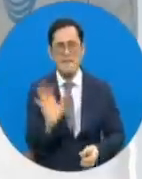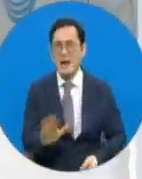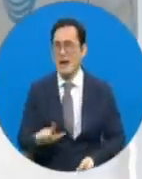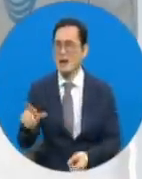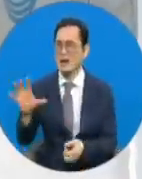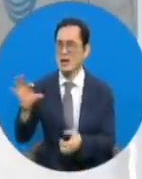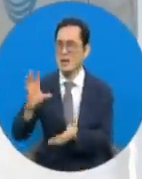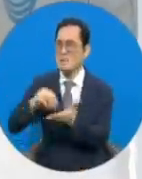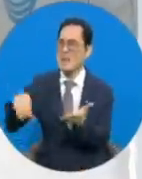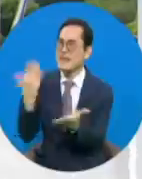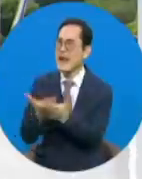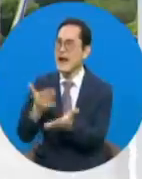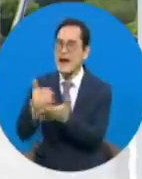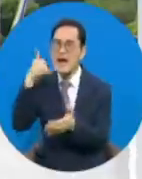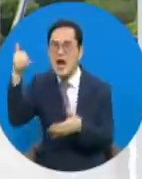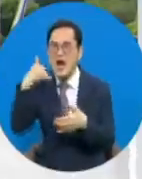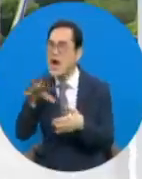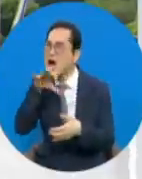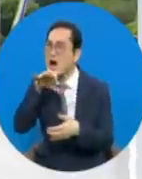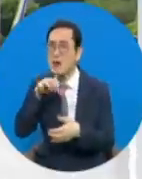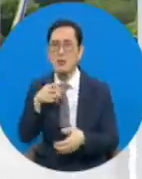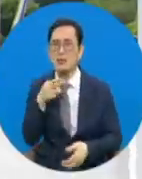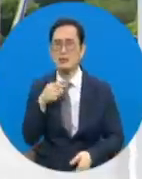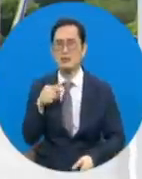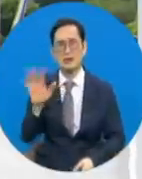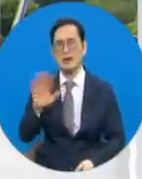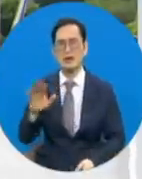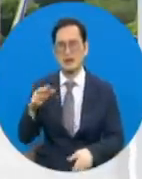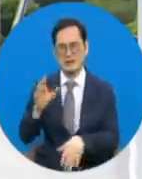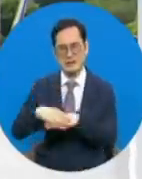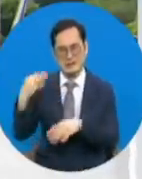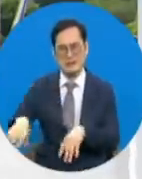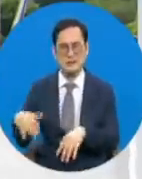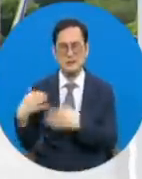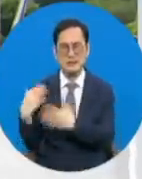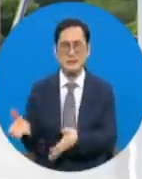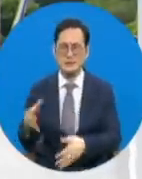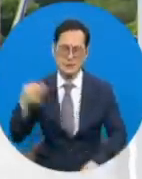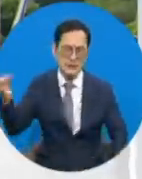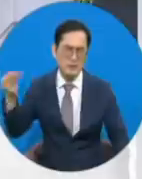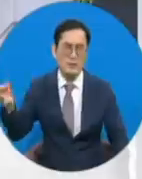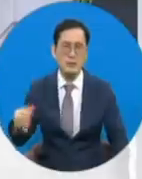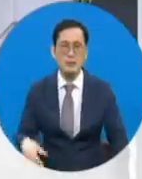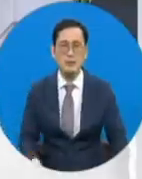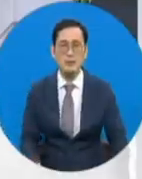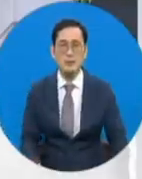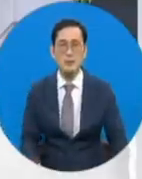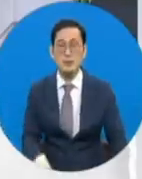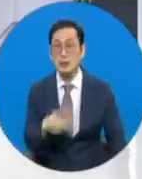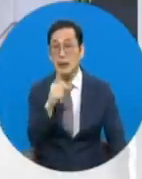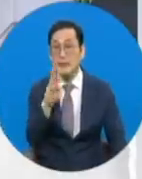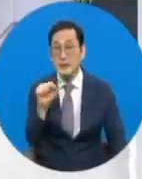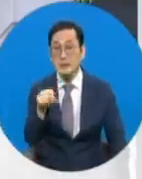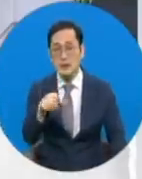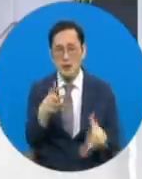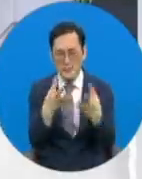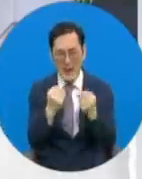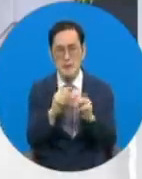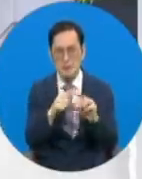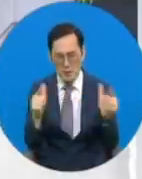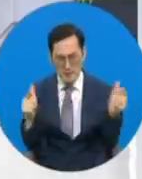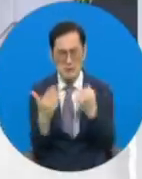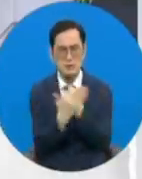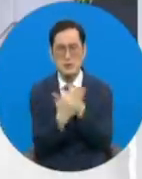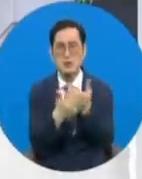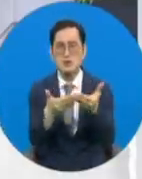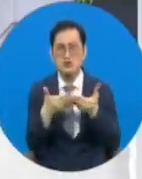KBS가 공영방송으로서 해야 되는 책무를 잘 지켜가고 엄정한 중립적 방송도 하고 재난방송 주관사로서 국민들에게 혜택도 드리고